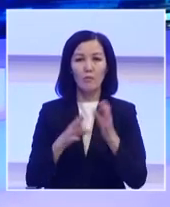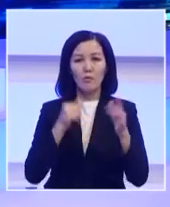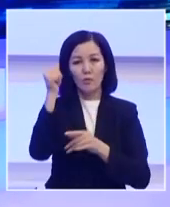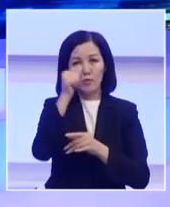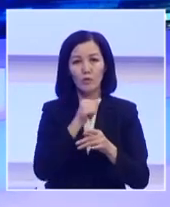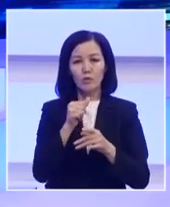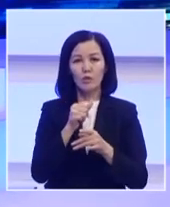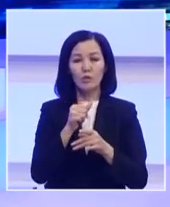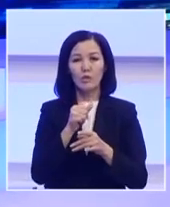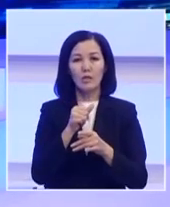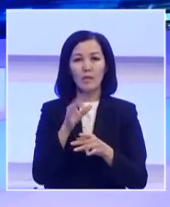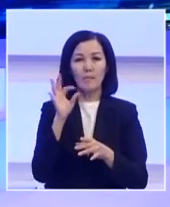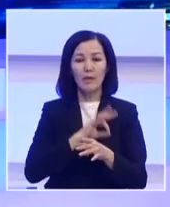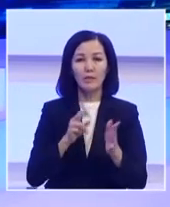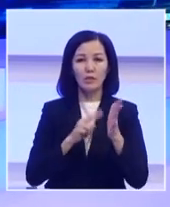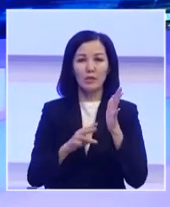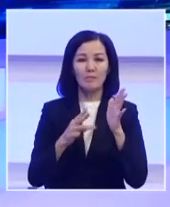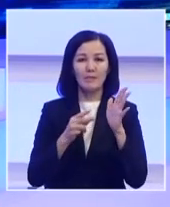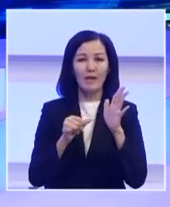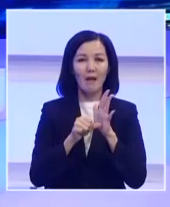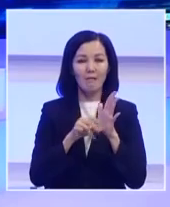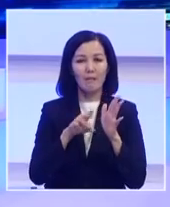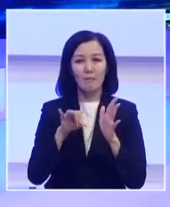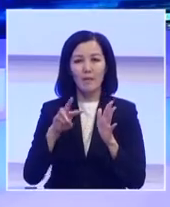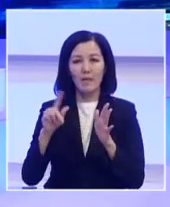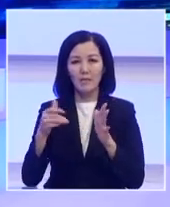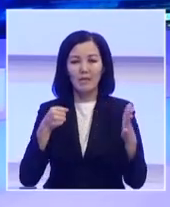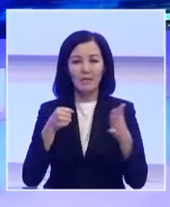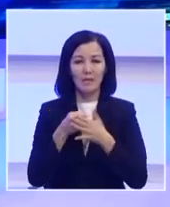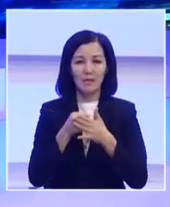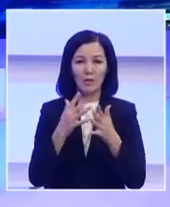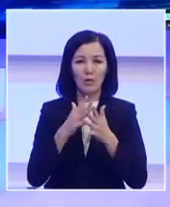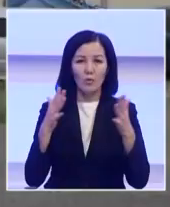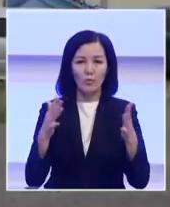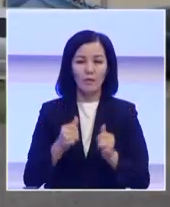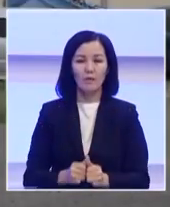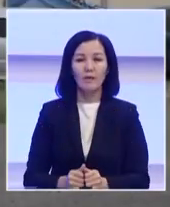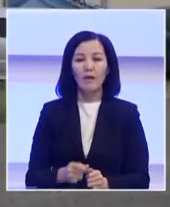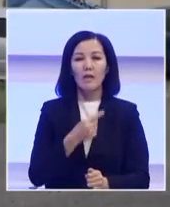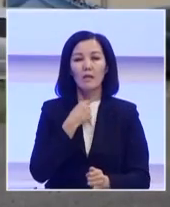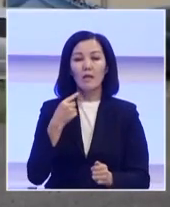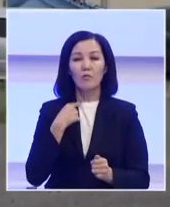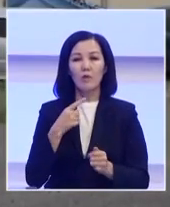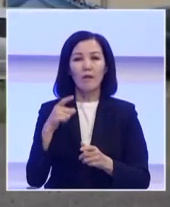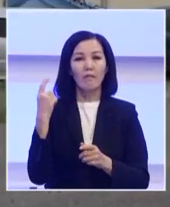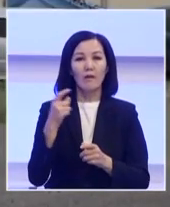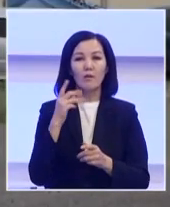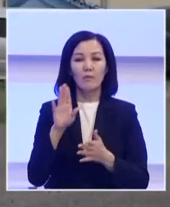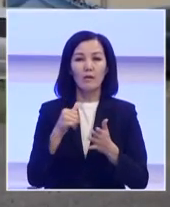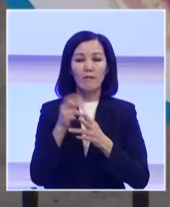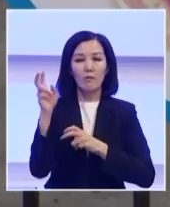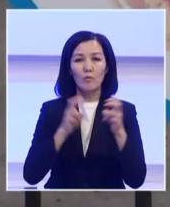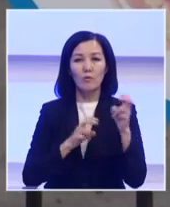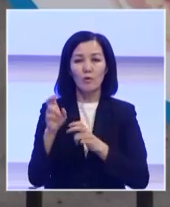болса, 2019 жылы бұл көрсеткіш 76 миллиардқа жеткен. Талдықорған экономикасының негізін